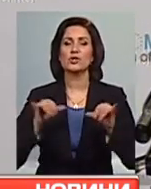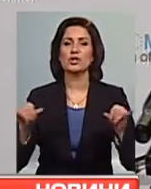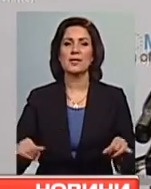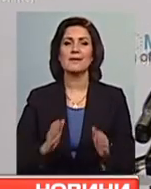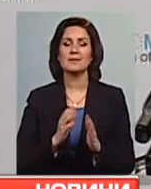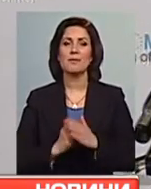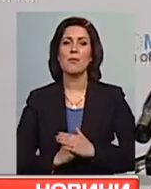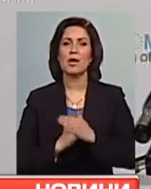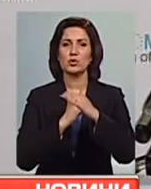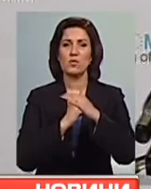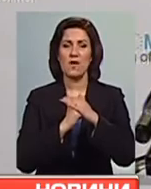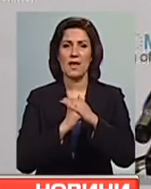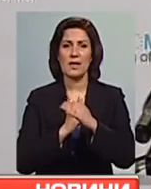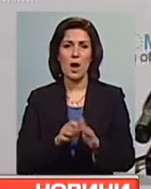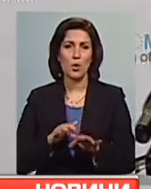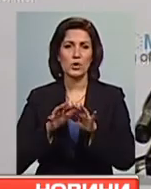базування ударно штурмової авіації